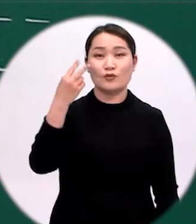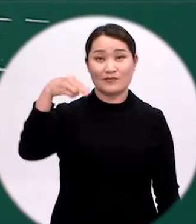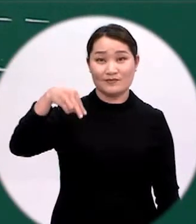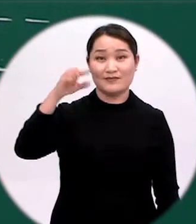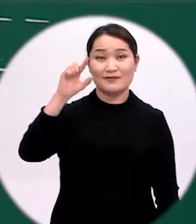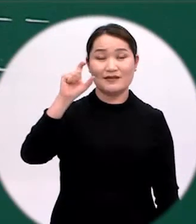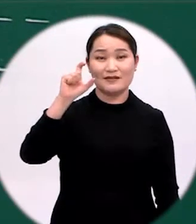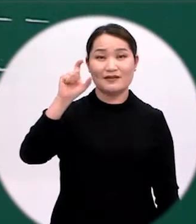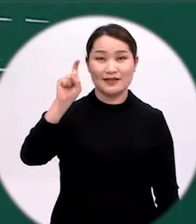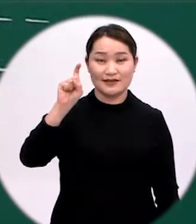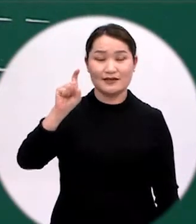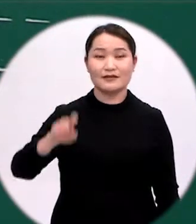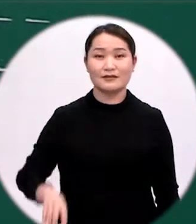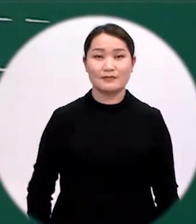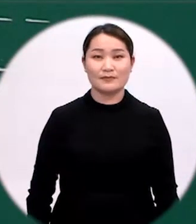байгаа.